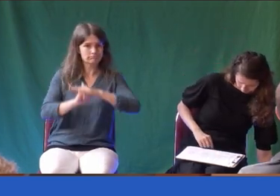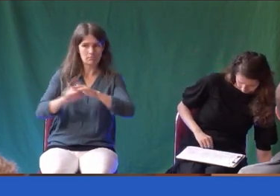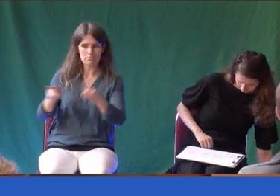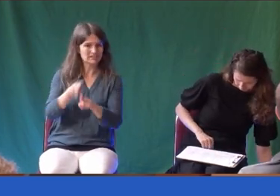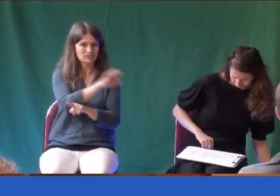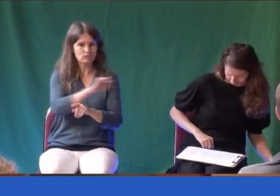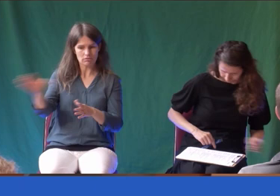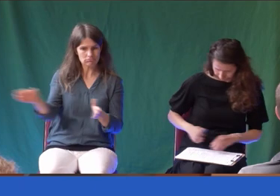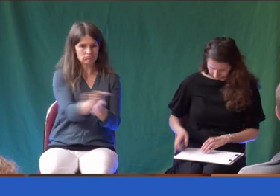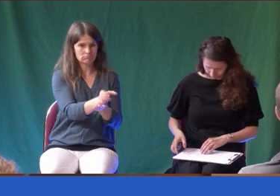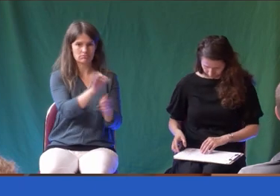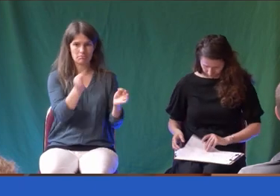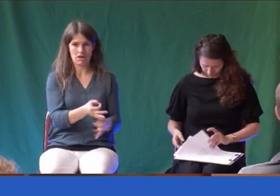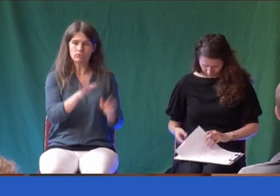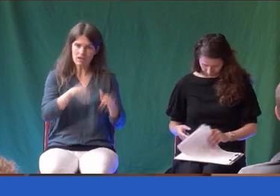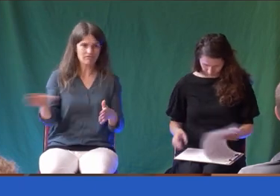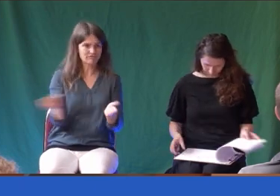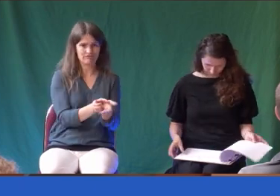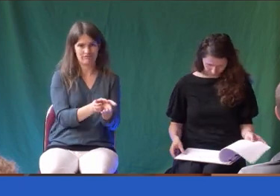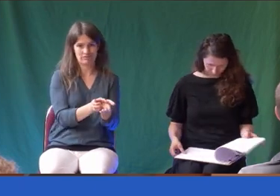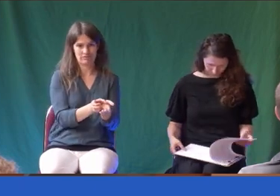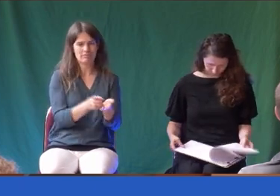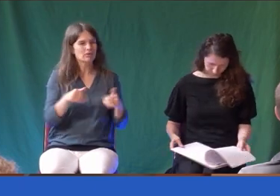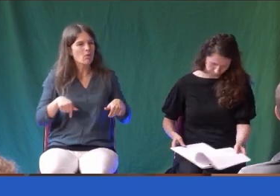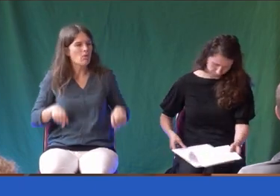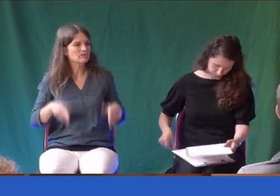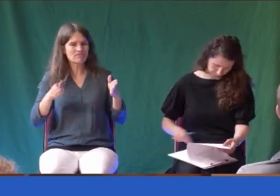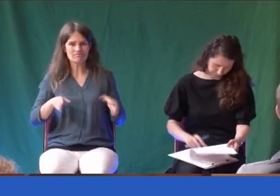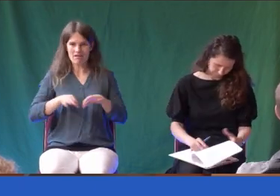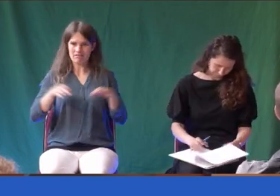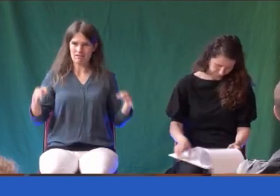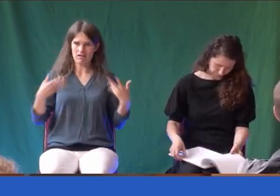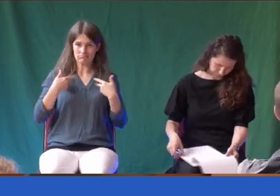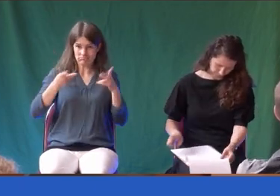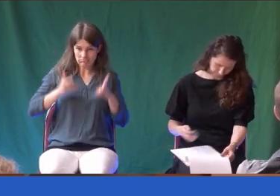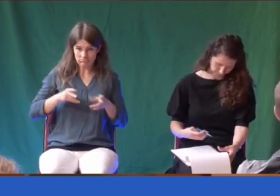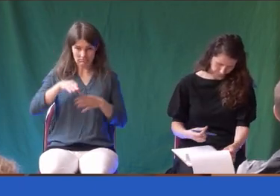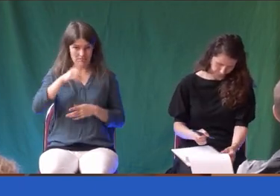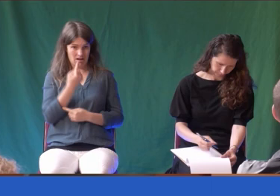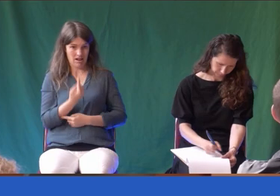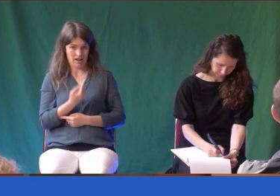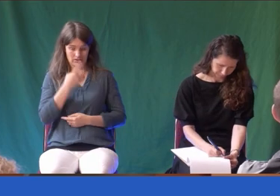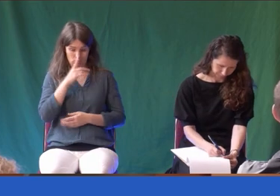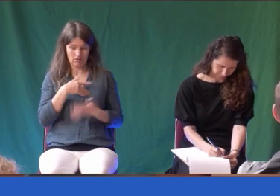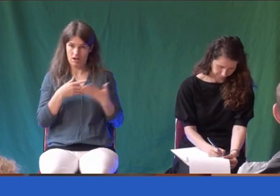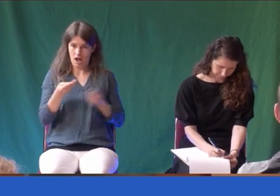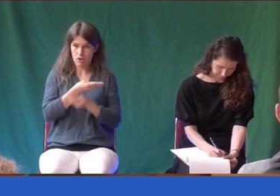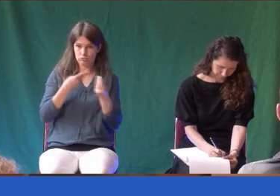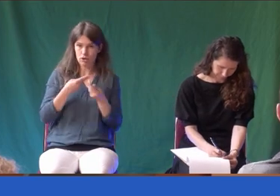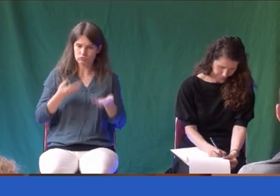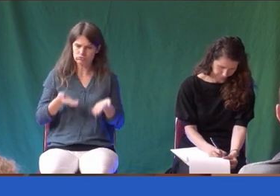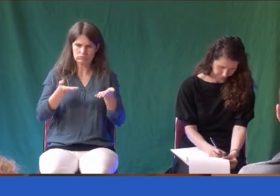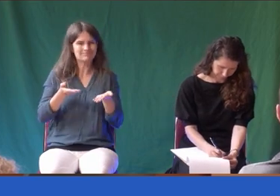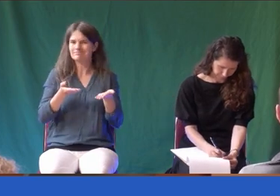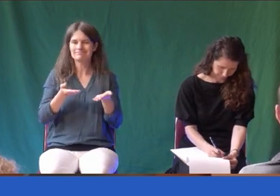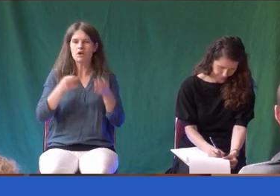doch dieser Tag ist nicht nur in Anführungszeichen ein Fachtag so Weiterbildung zum Austausch und zur Anregung dieser Tag